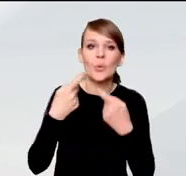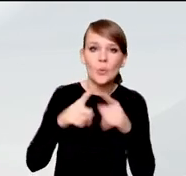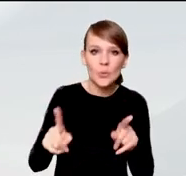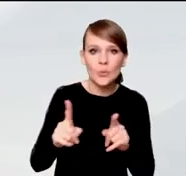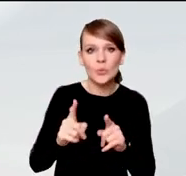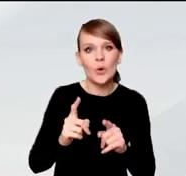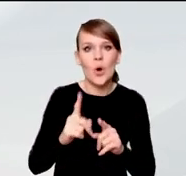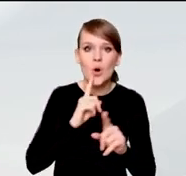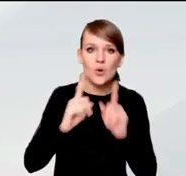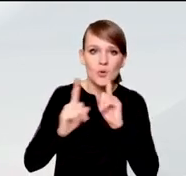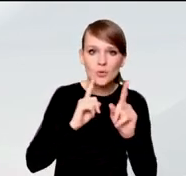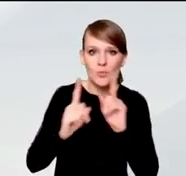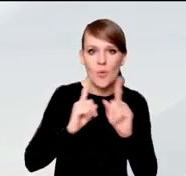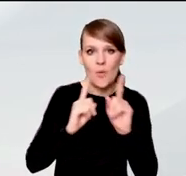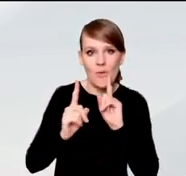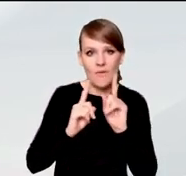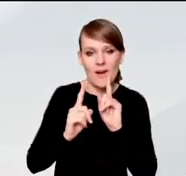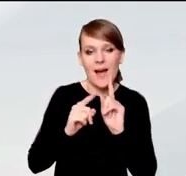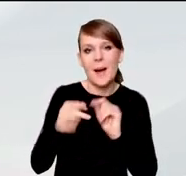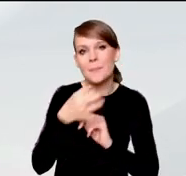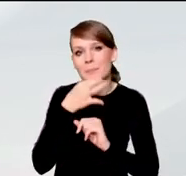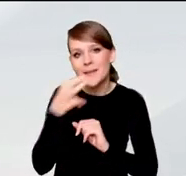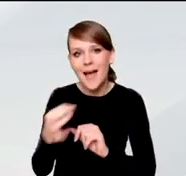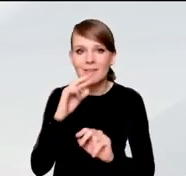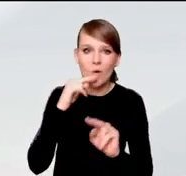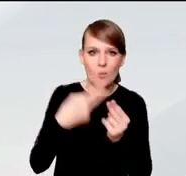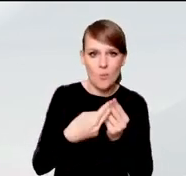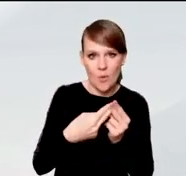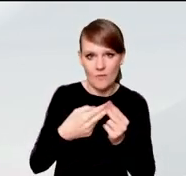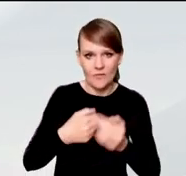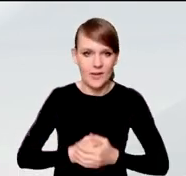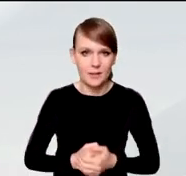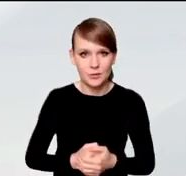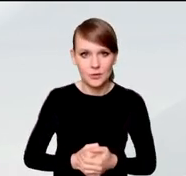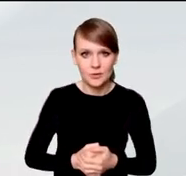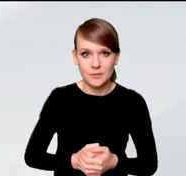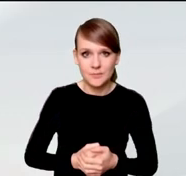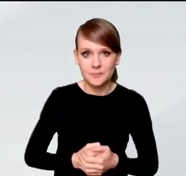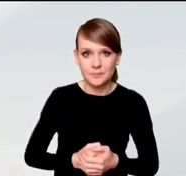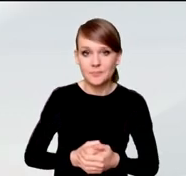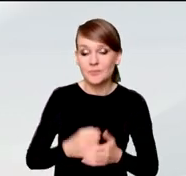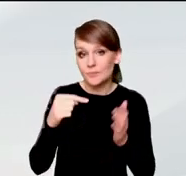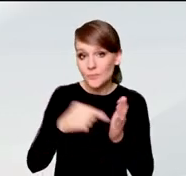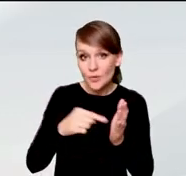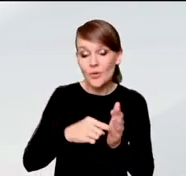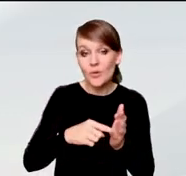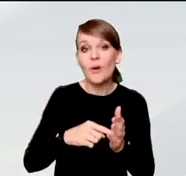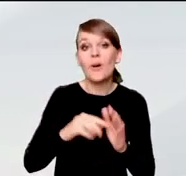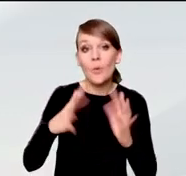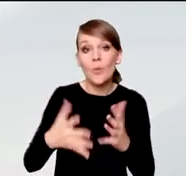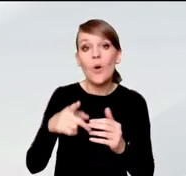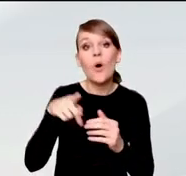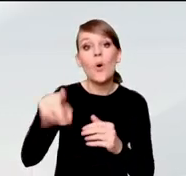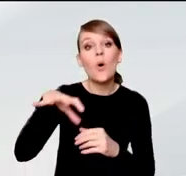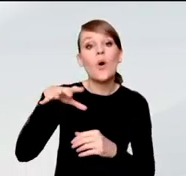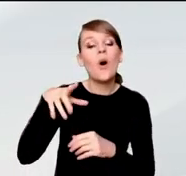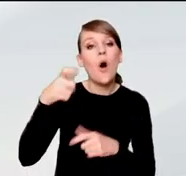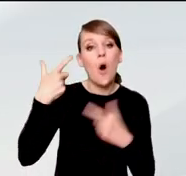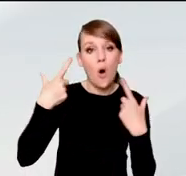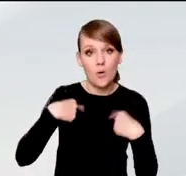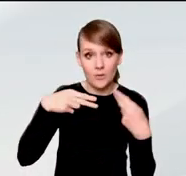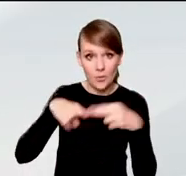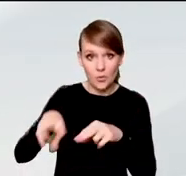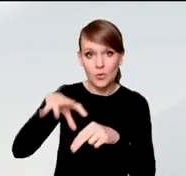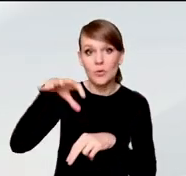krótkiej rozmowy, takiej sesji pytań i odpowiedzi, która będzie otwarta właśnie dla członków grupy roboczej do spraw